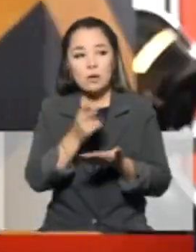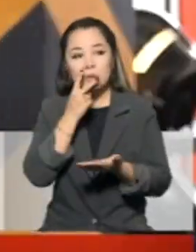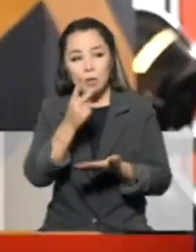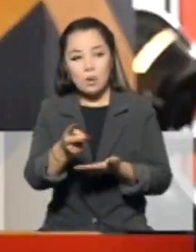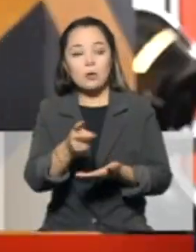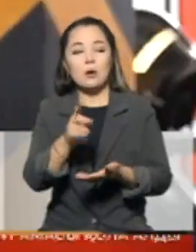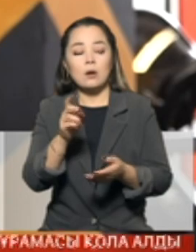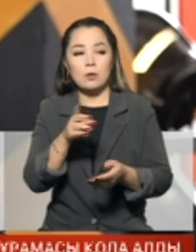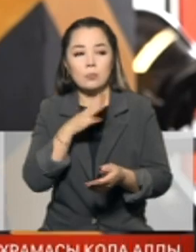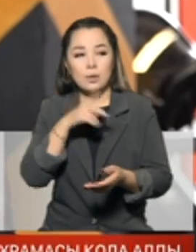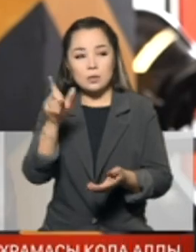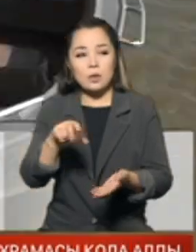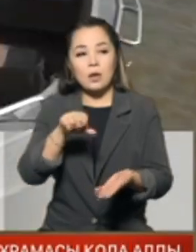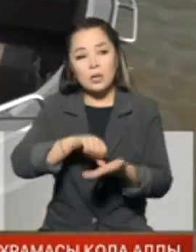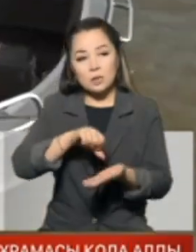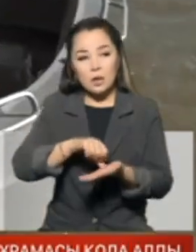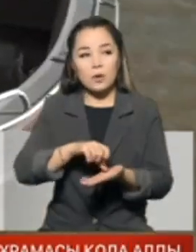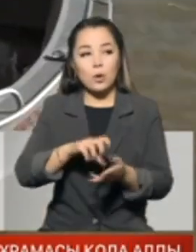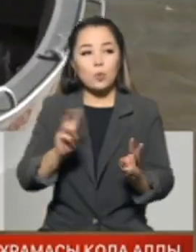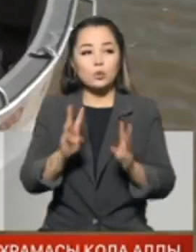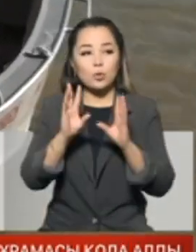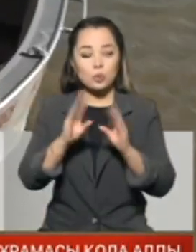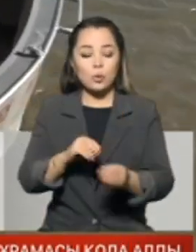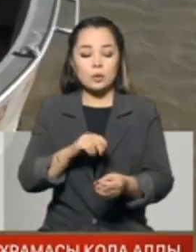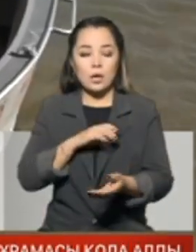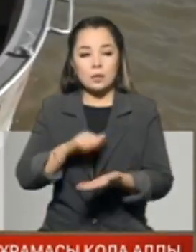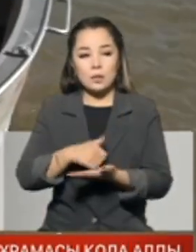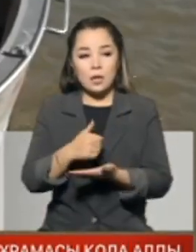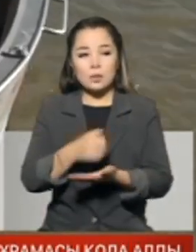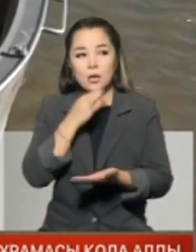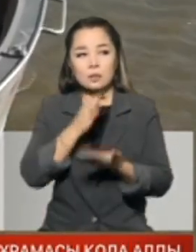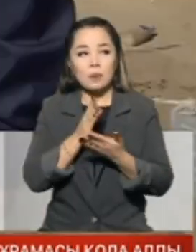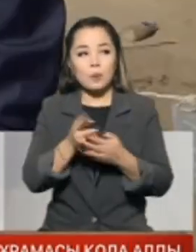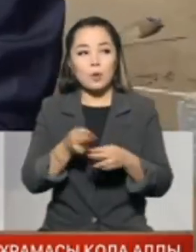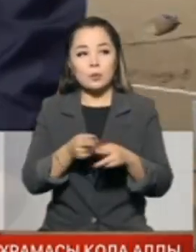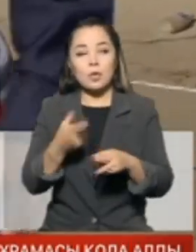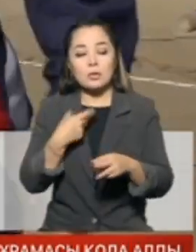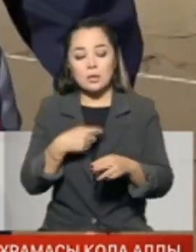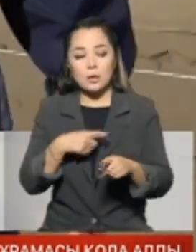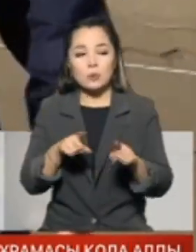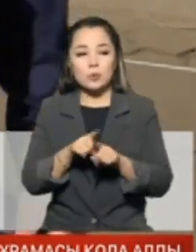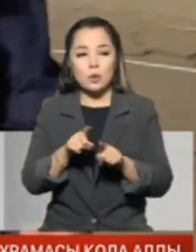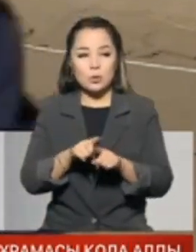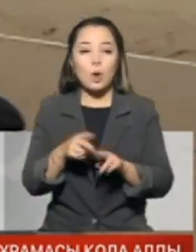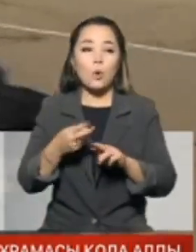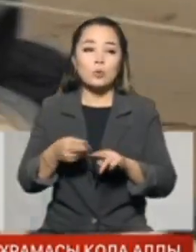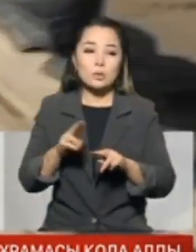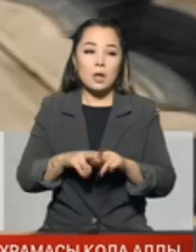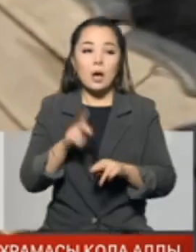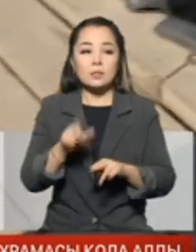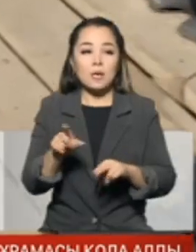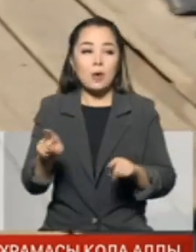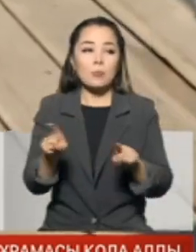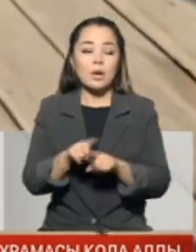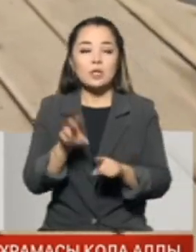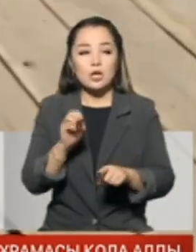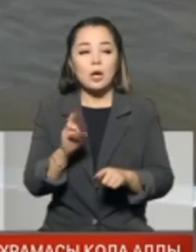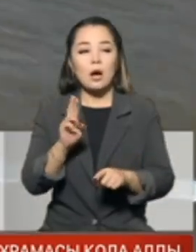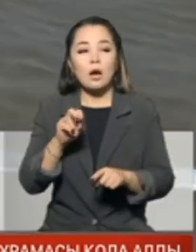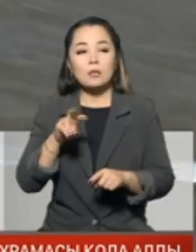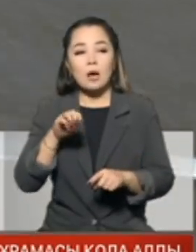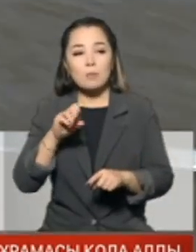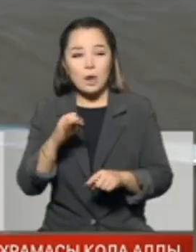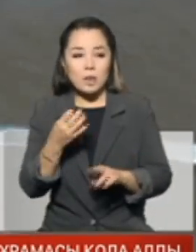аға өрт сөндіруші лауазымына ие болды. Өзгенің өміріне араша түсу үшін өз жанын шүберекке түйген осындай жандардың тағы бірі Ержан